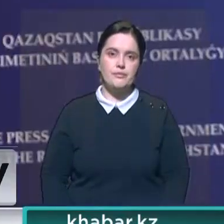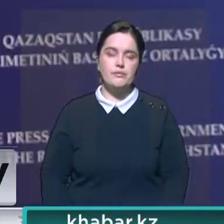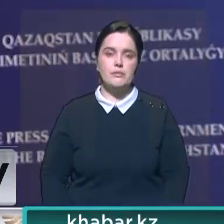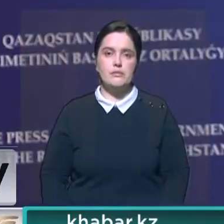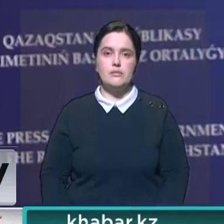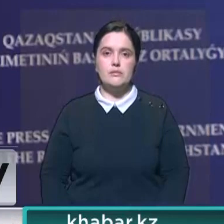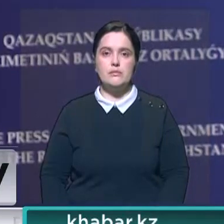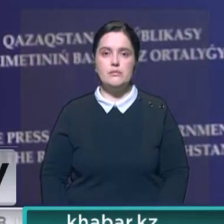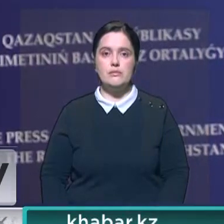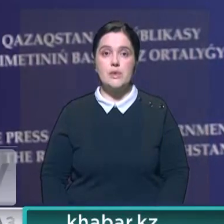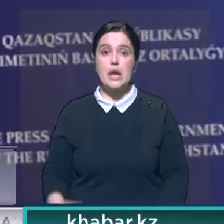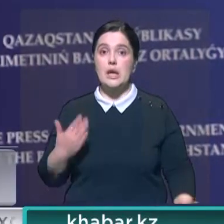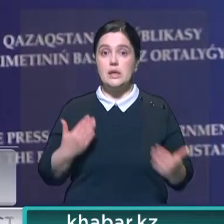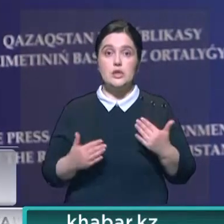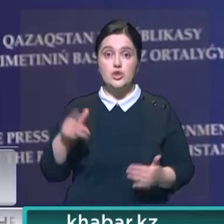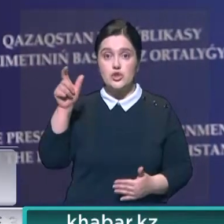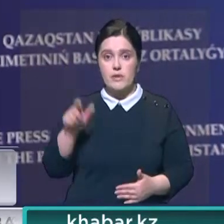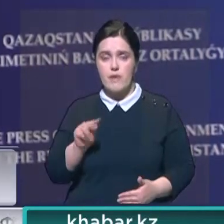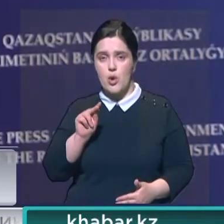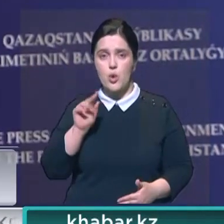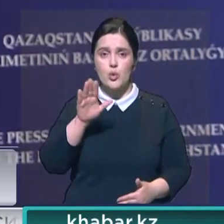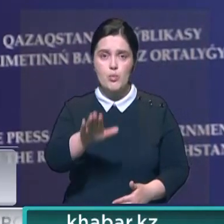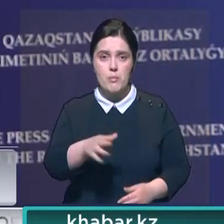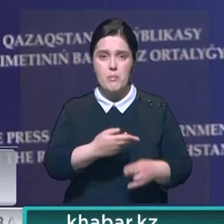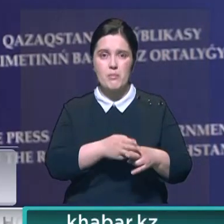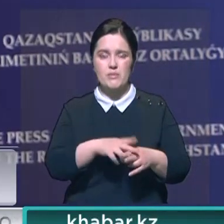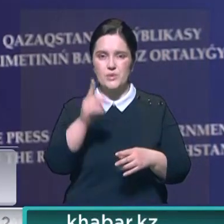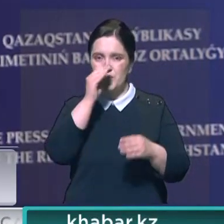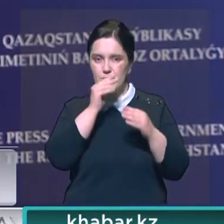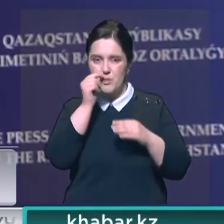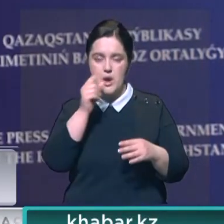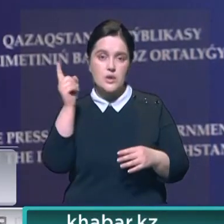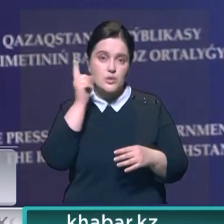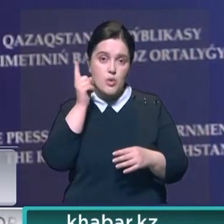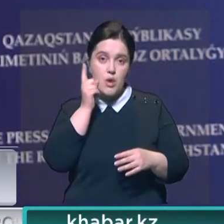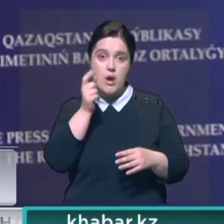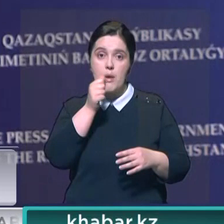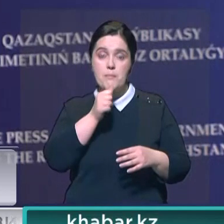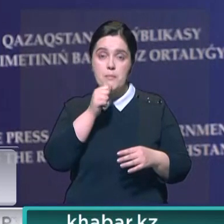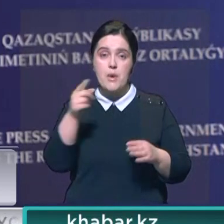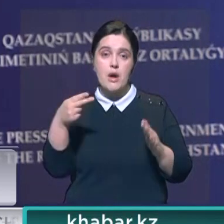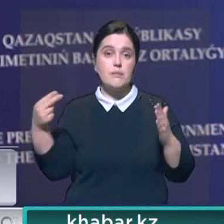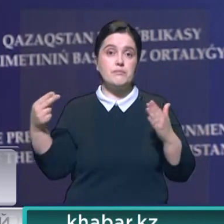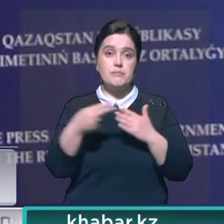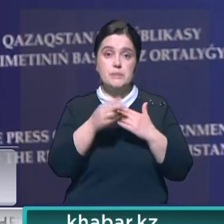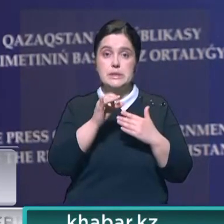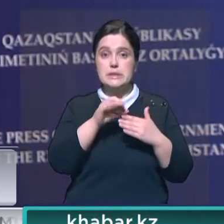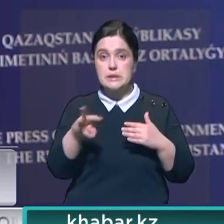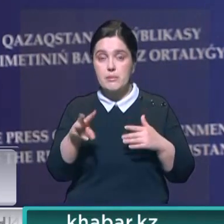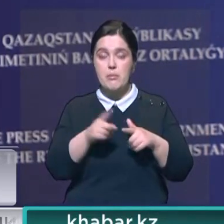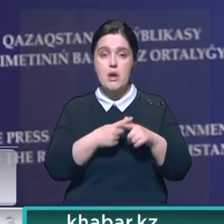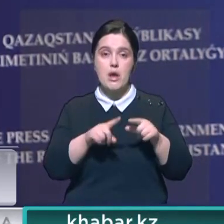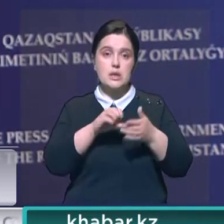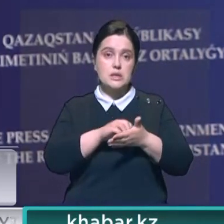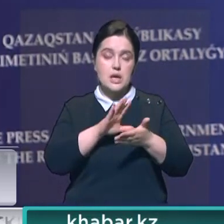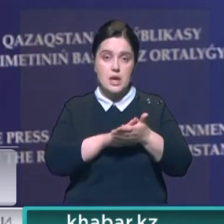если человек купит а мобильный телефон у серых дилеров и попытается в него ставить сим-карту или зарегистрировать в